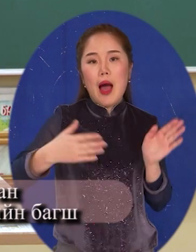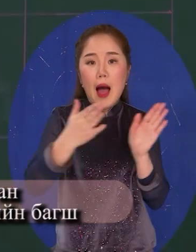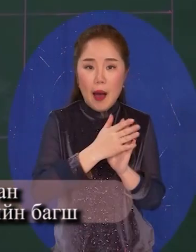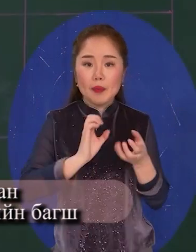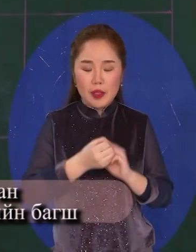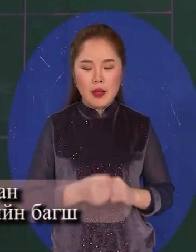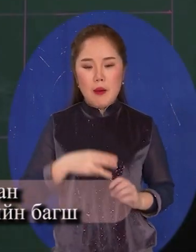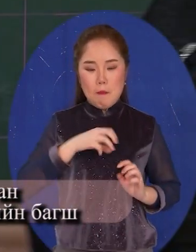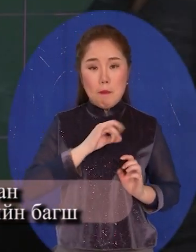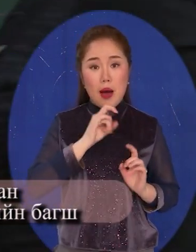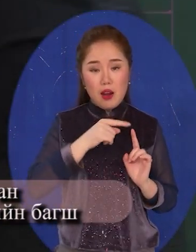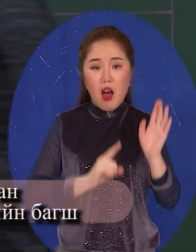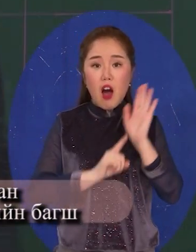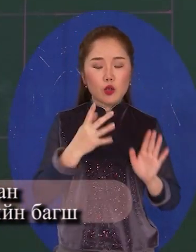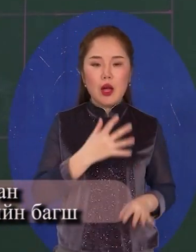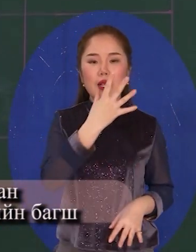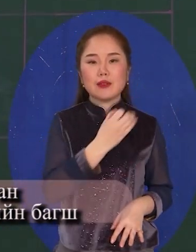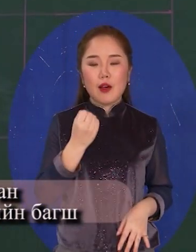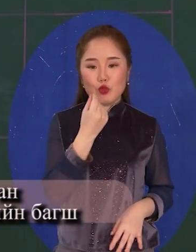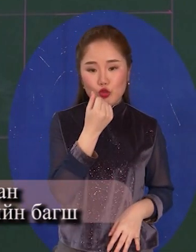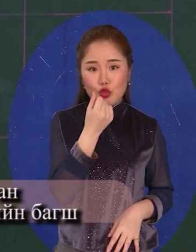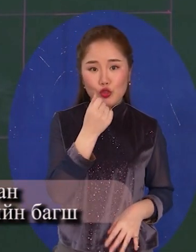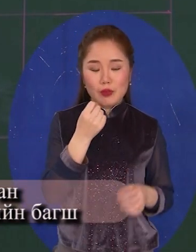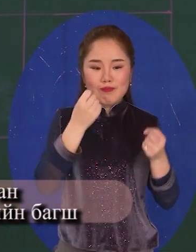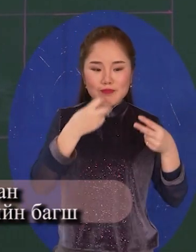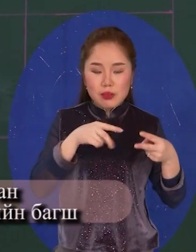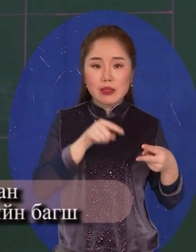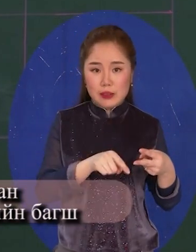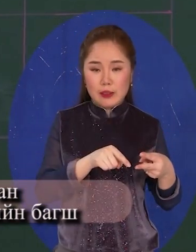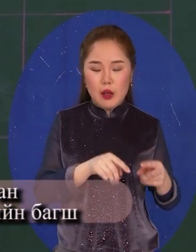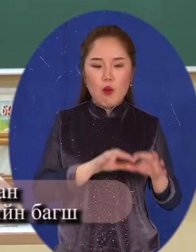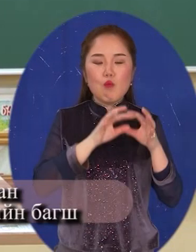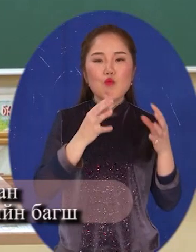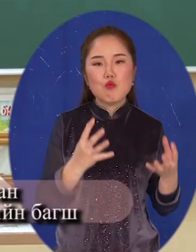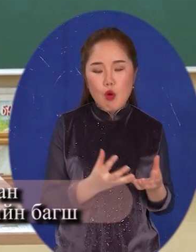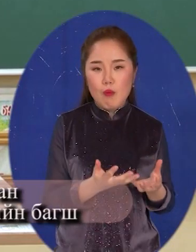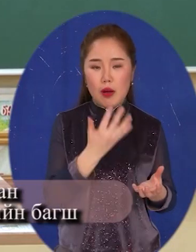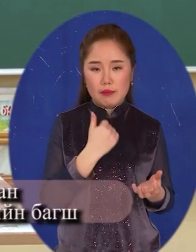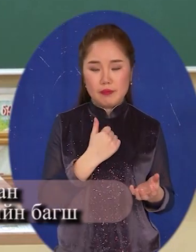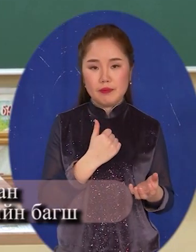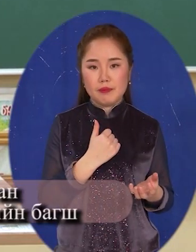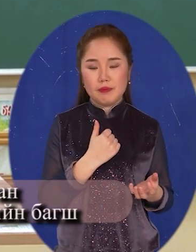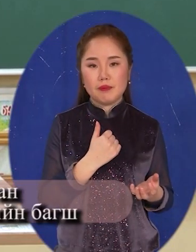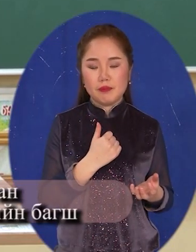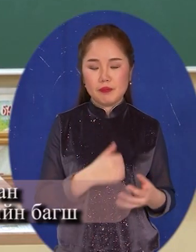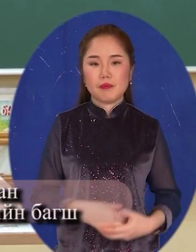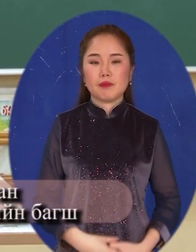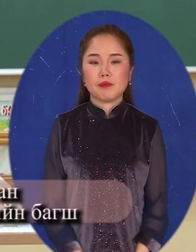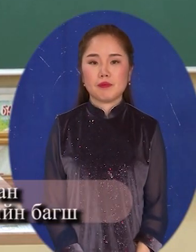Бәріміз бірігіп есептейік. Марал ең алдымен 500 төгірік тұратын доп